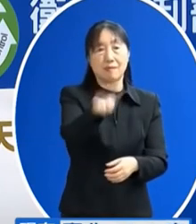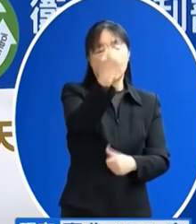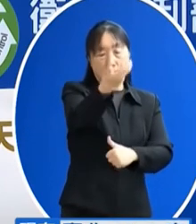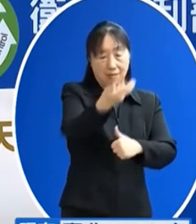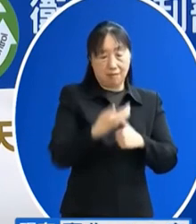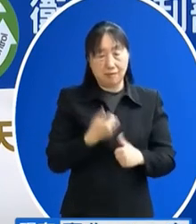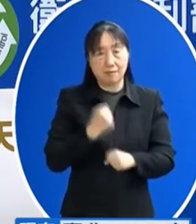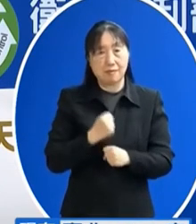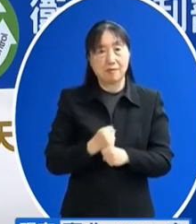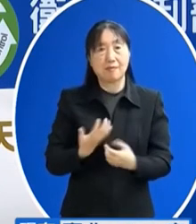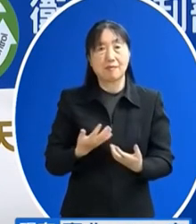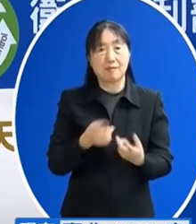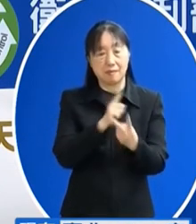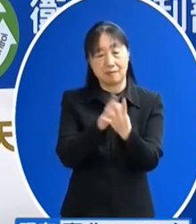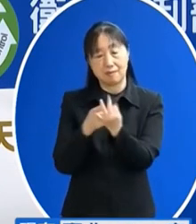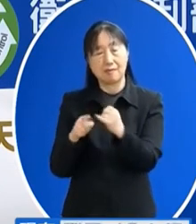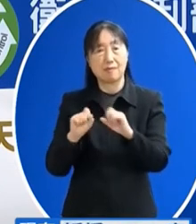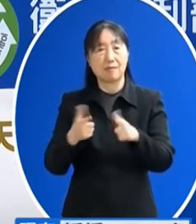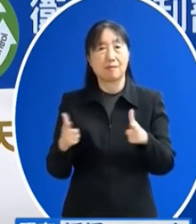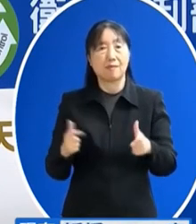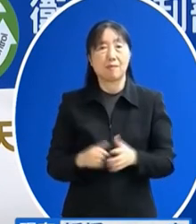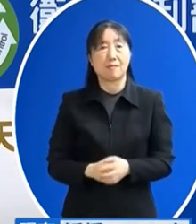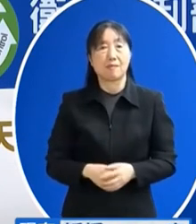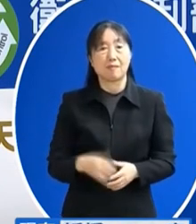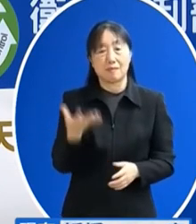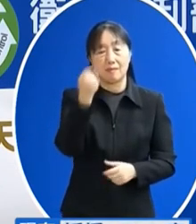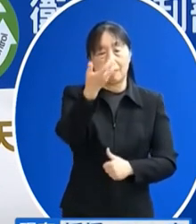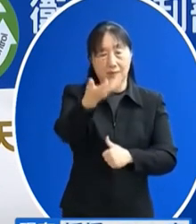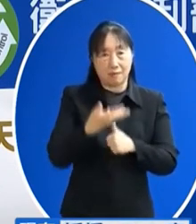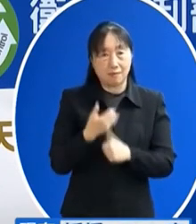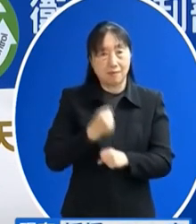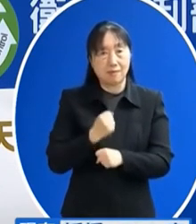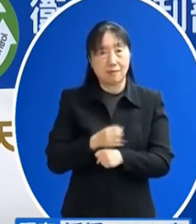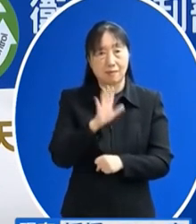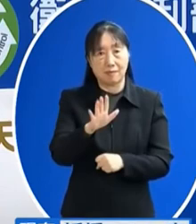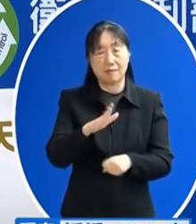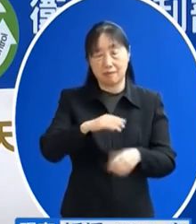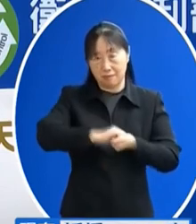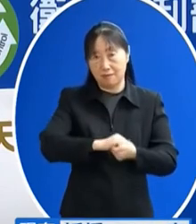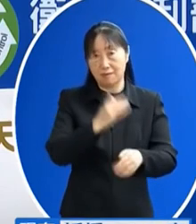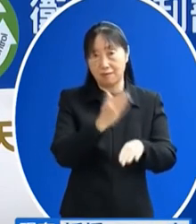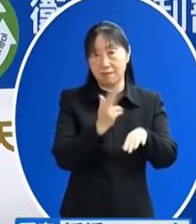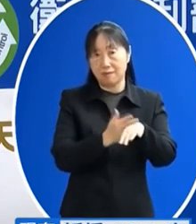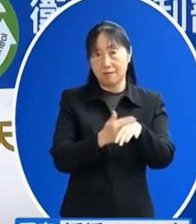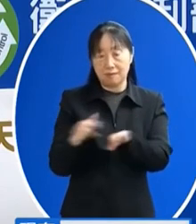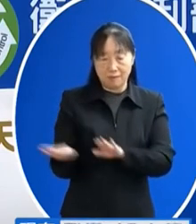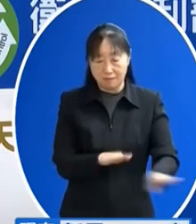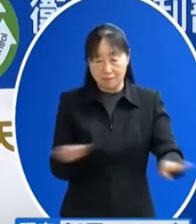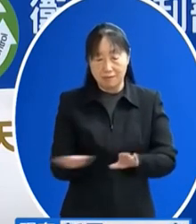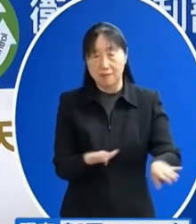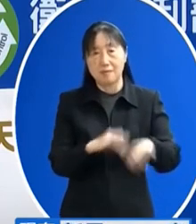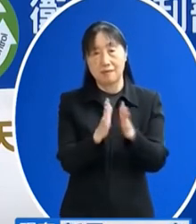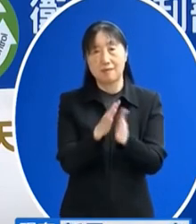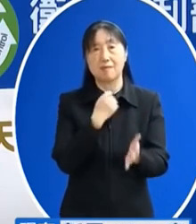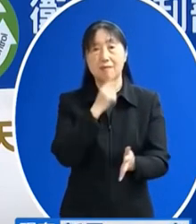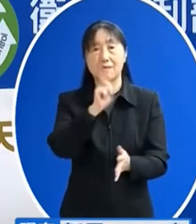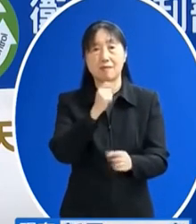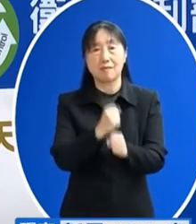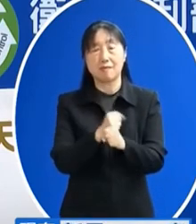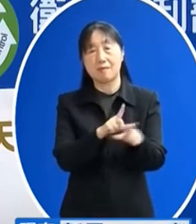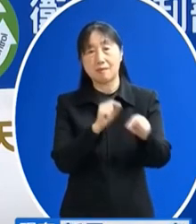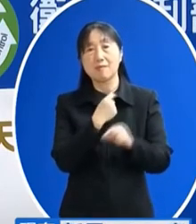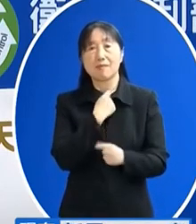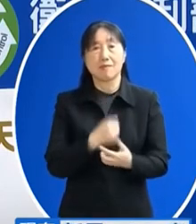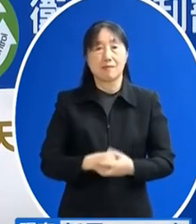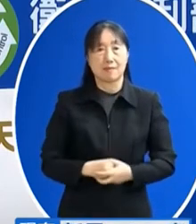好，但没有那种哈说授权制造就是有一定的方式，那生产线怎么样来做进行哈，